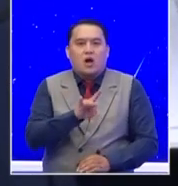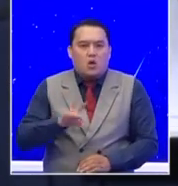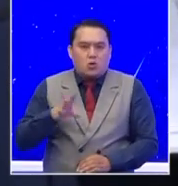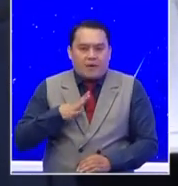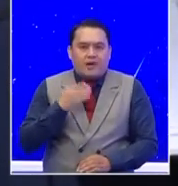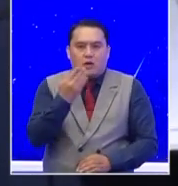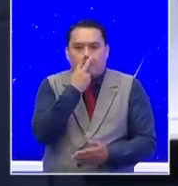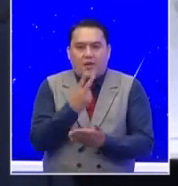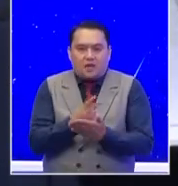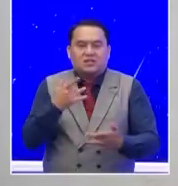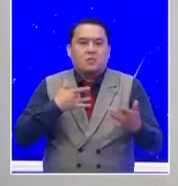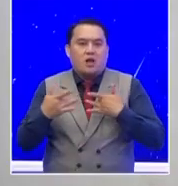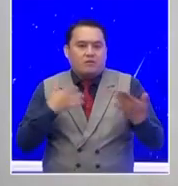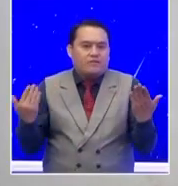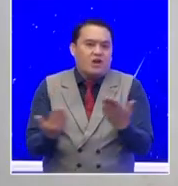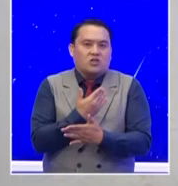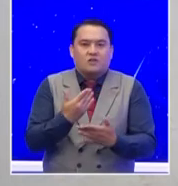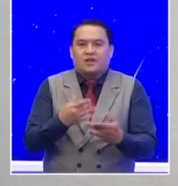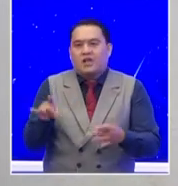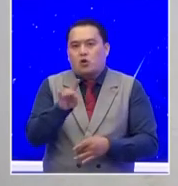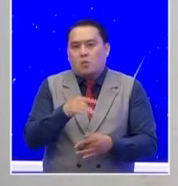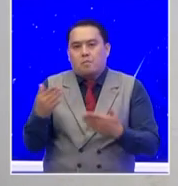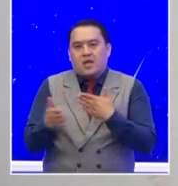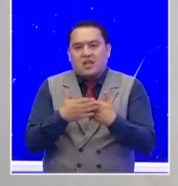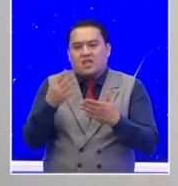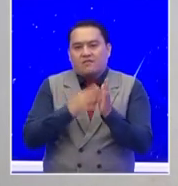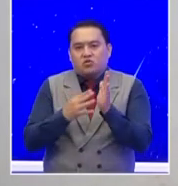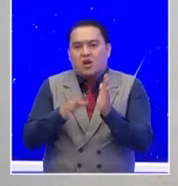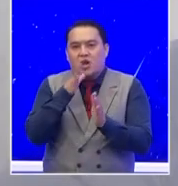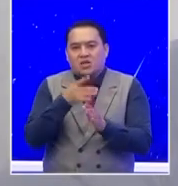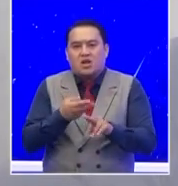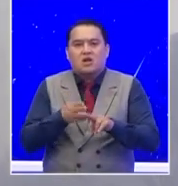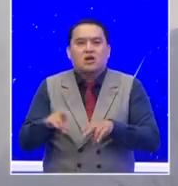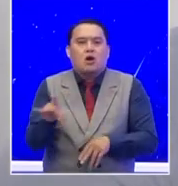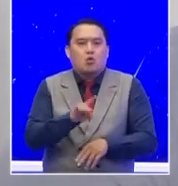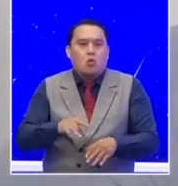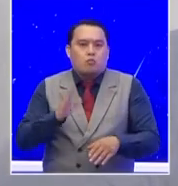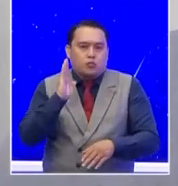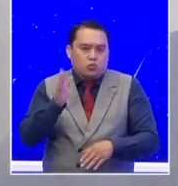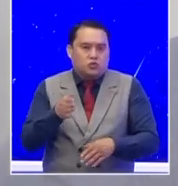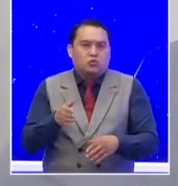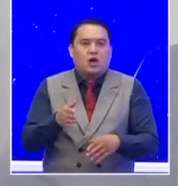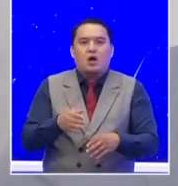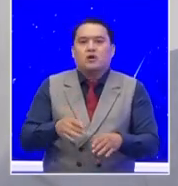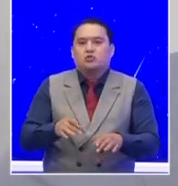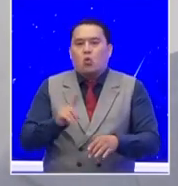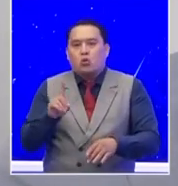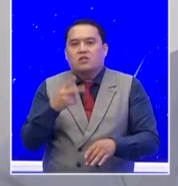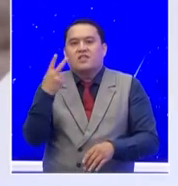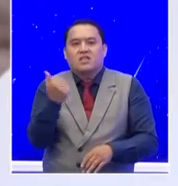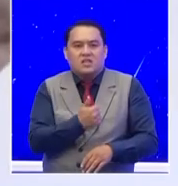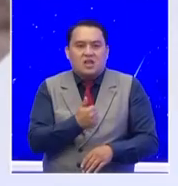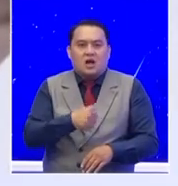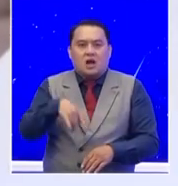и показ спектакля в нашем регионе в преддверии 90-летия данного района будет очень кстати отметим буквально две